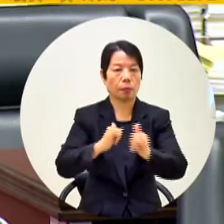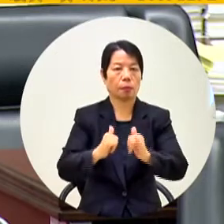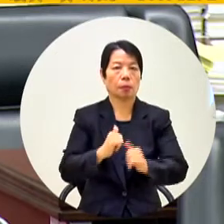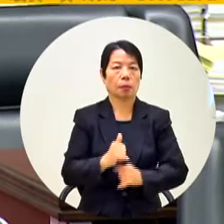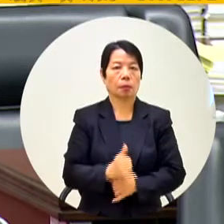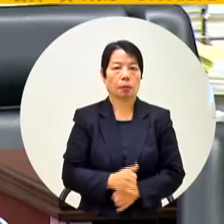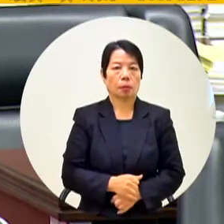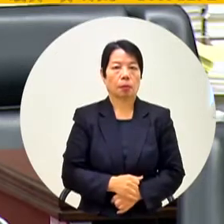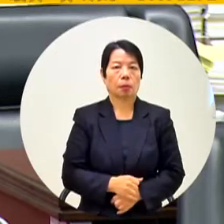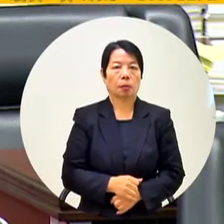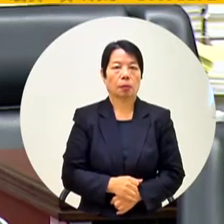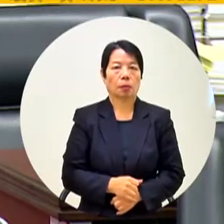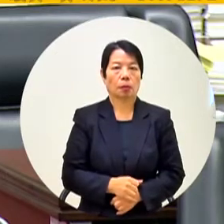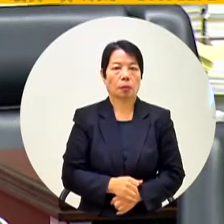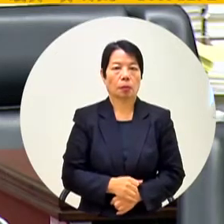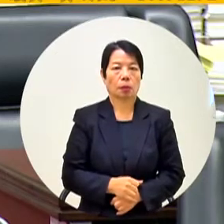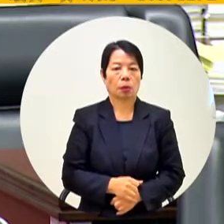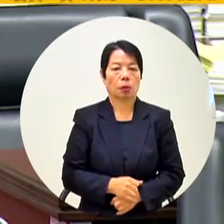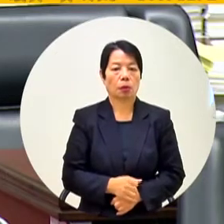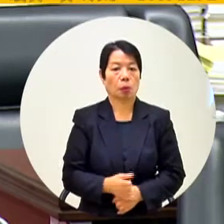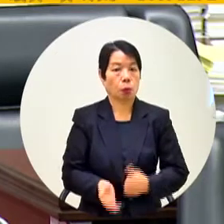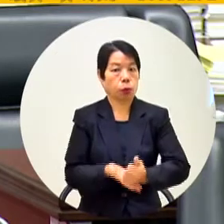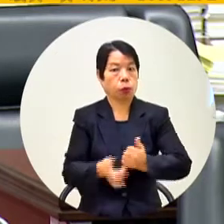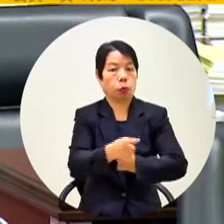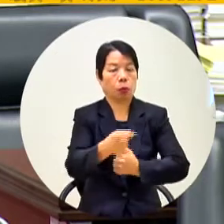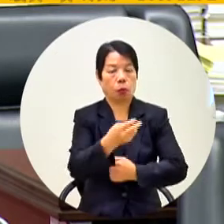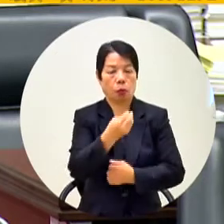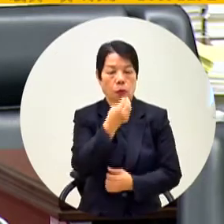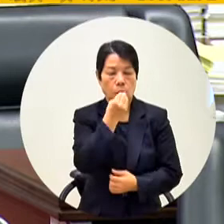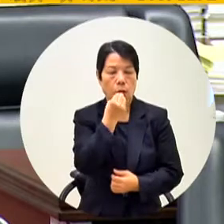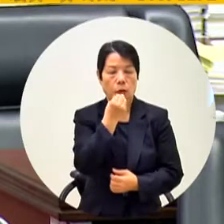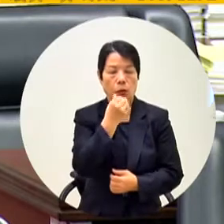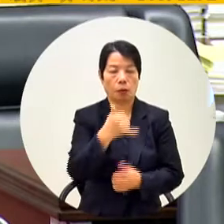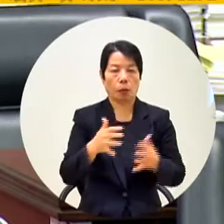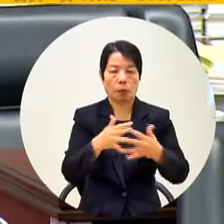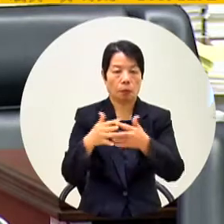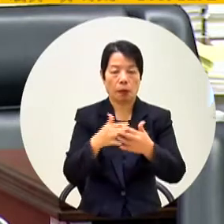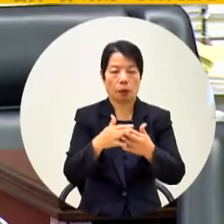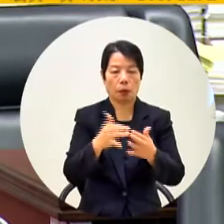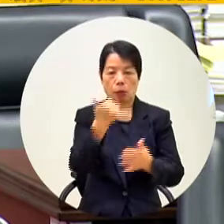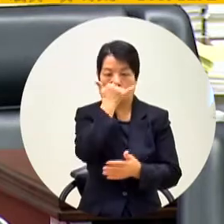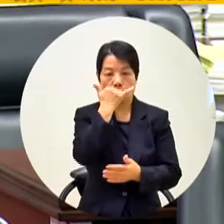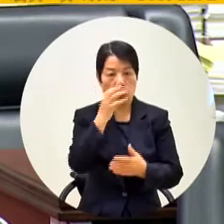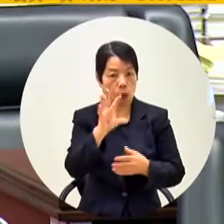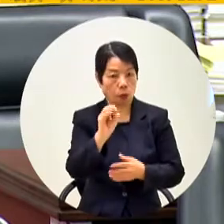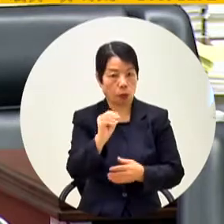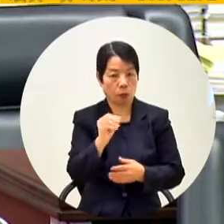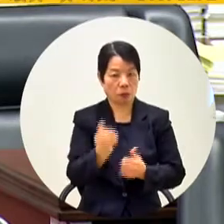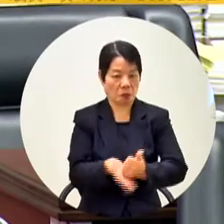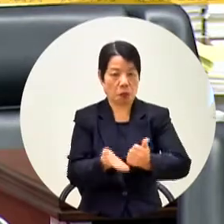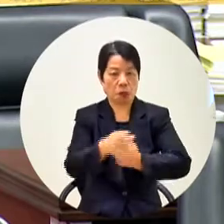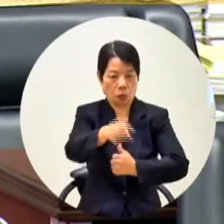吃这个美国进口的猪肉？咱市长回答一下，好无？ 市长，请答复。